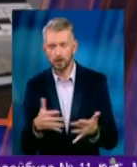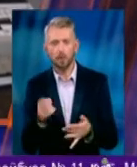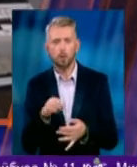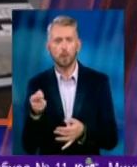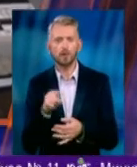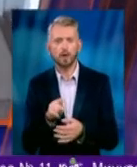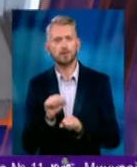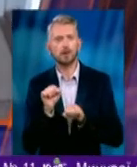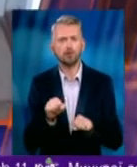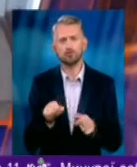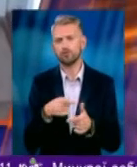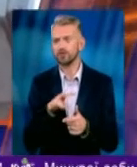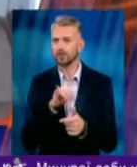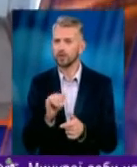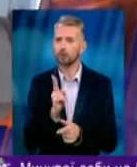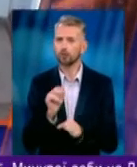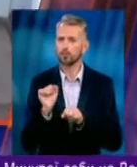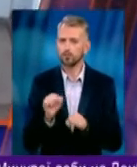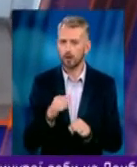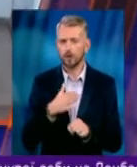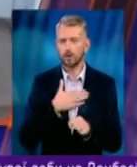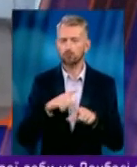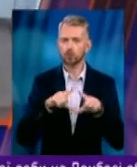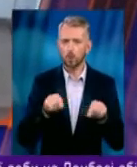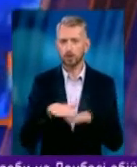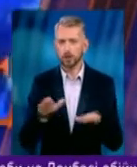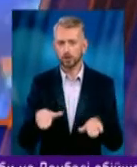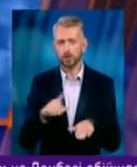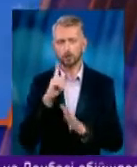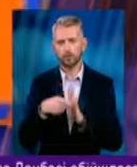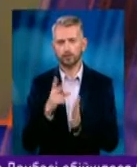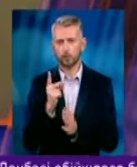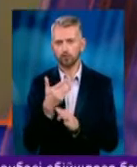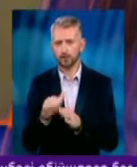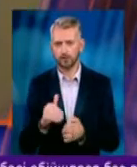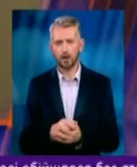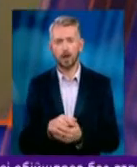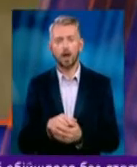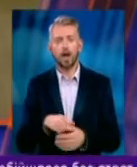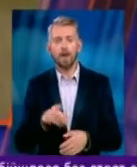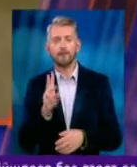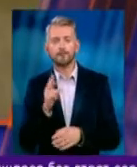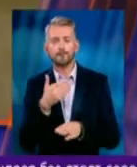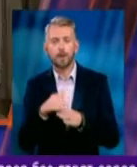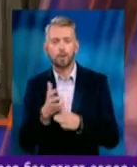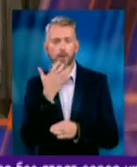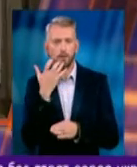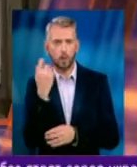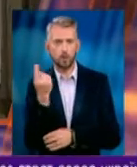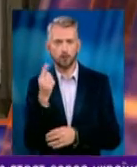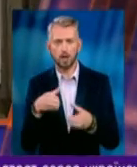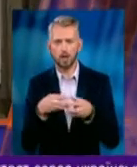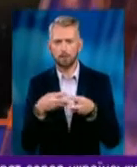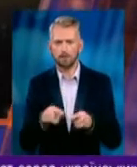захищені і ким наші школи і дитячі садки, з'ясуємо в другій частині нашої програми. А на фінал про тепло і лічильники. Кабмін